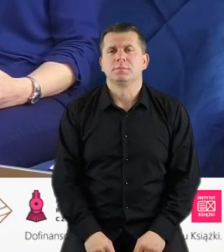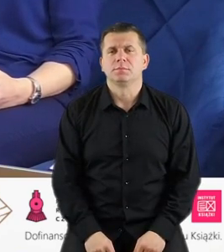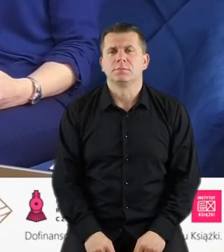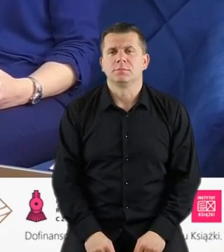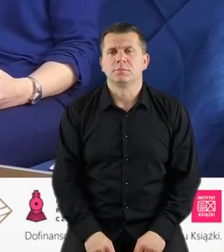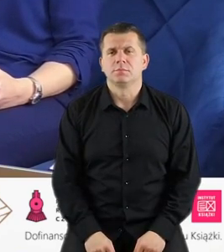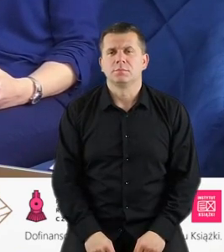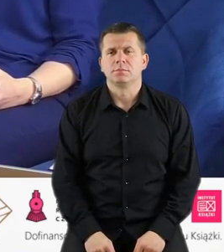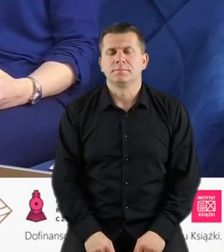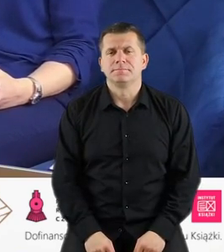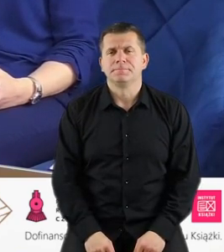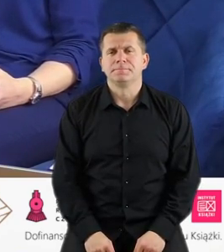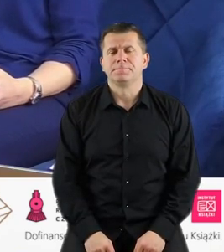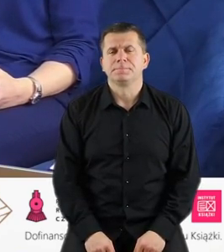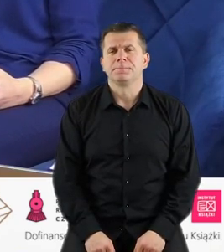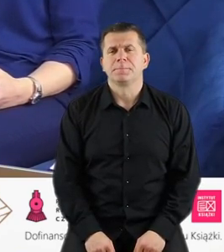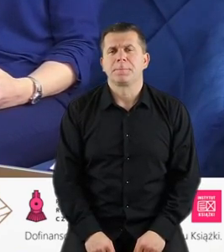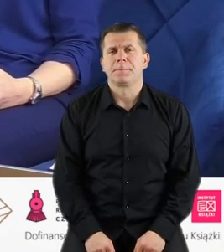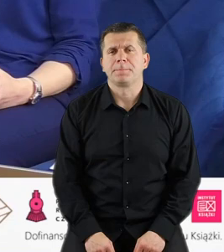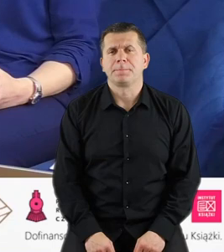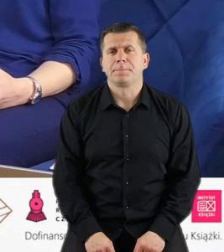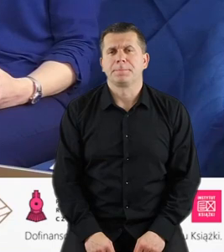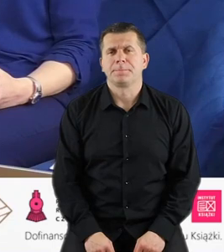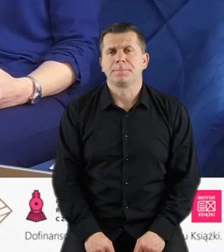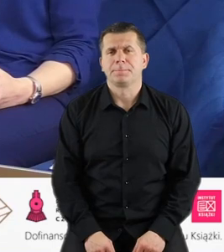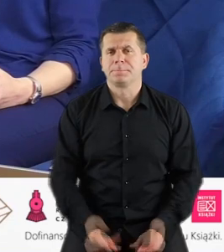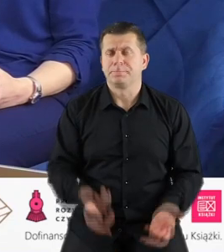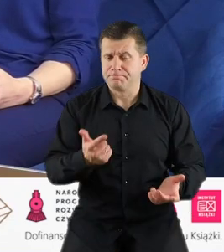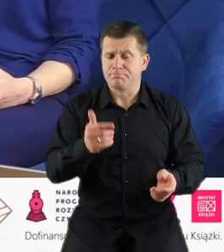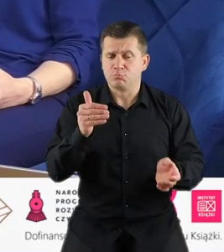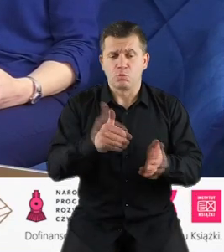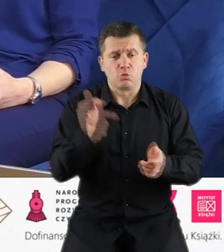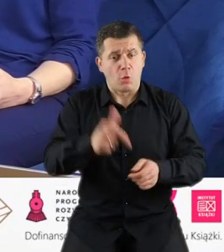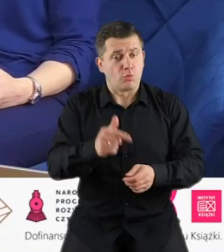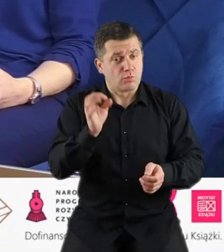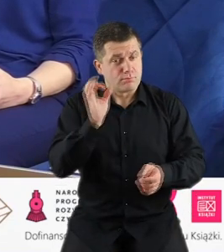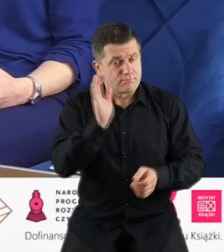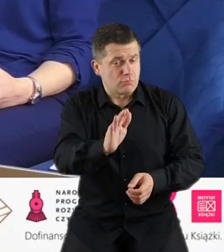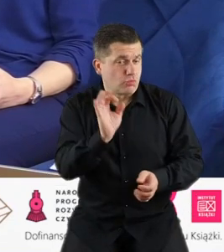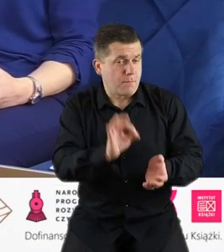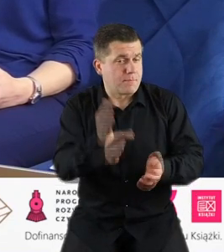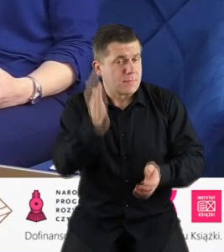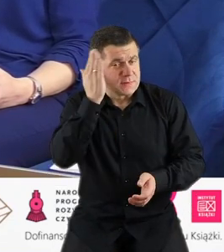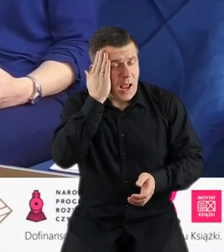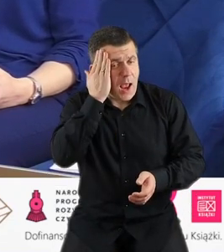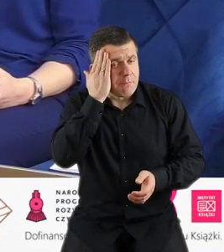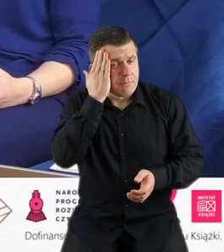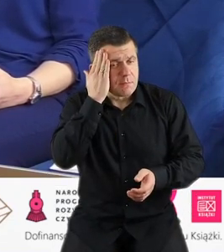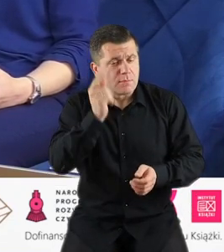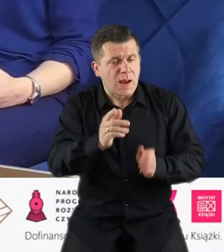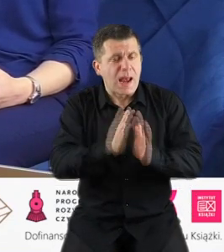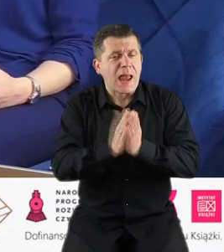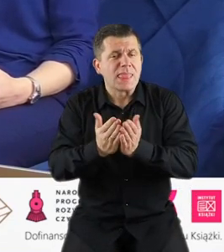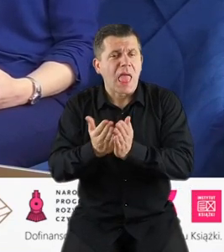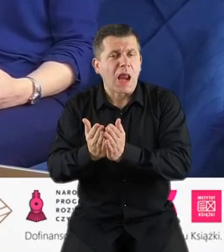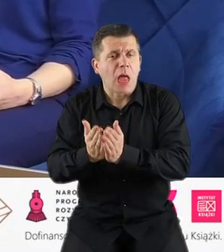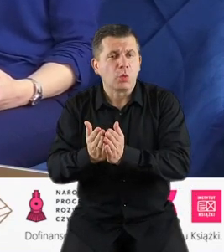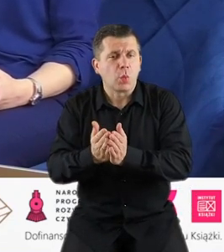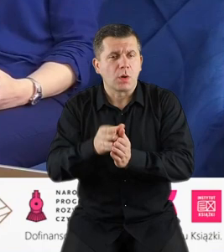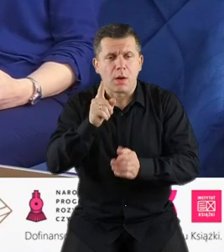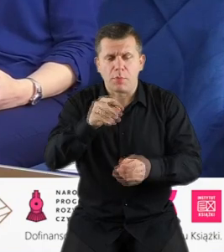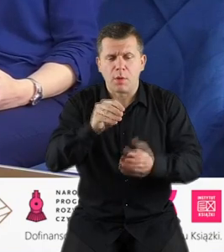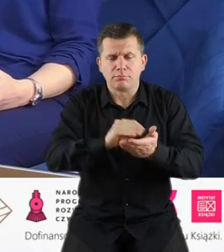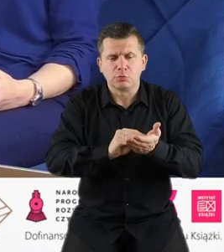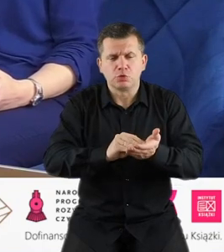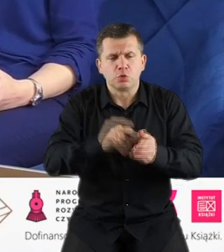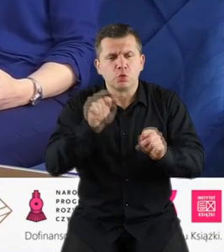dotrzeć do jej kwintesencji, to tutaj dobrze być zaznajomionym z szeroką literaturą, ponieważ stosuje pani tutaj